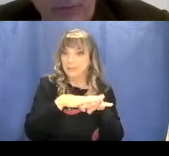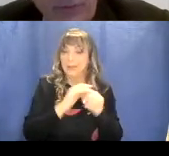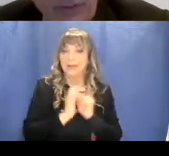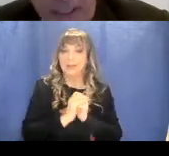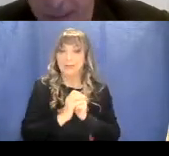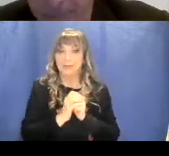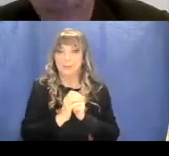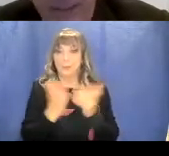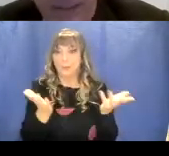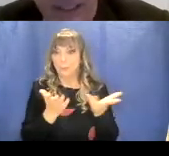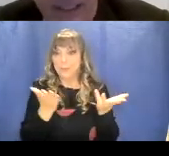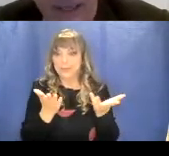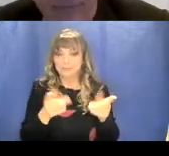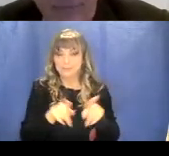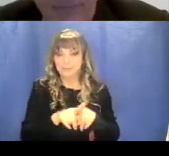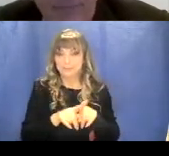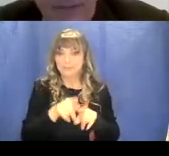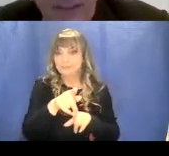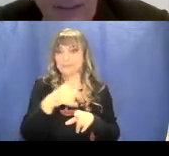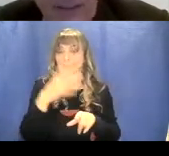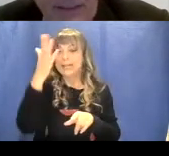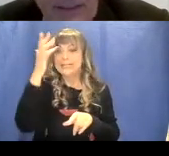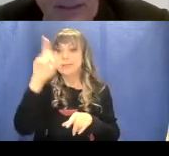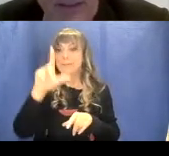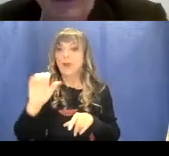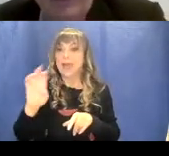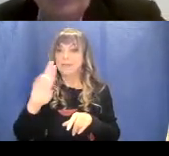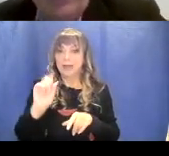qui quello della della leva